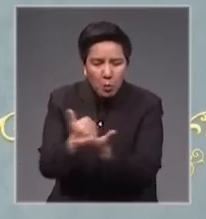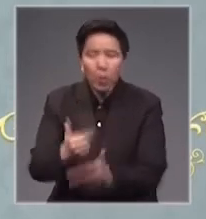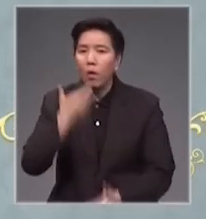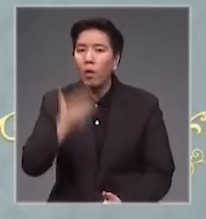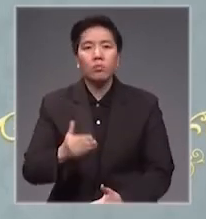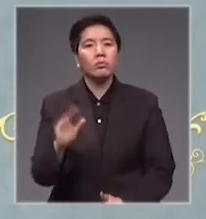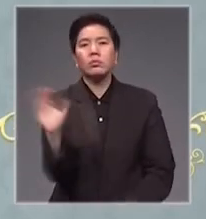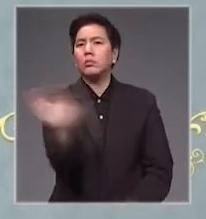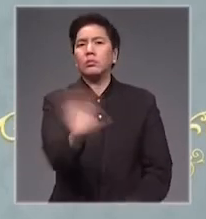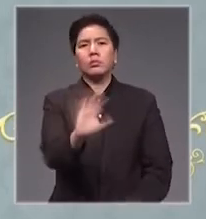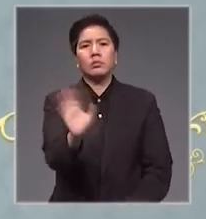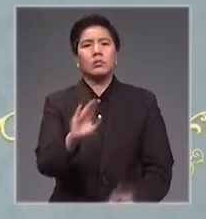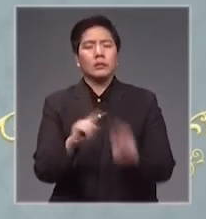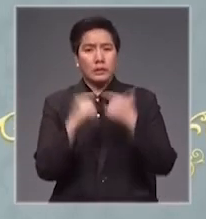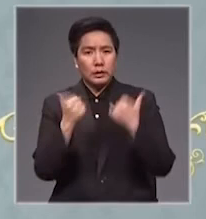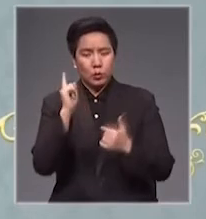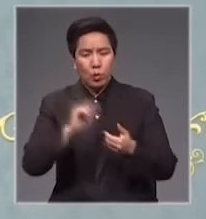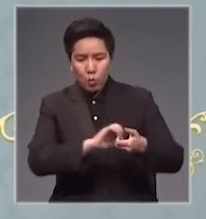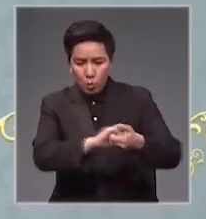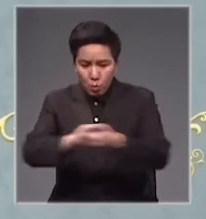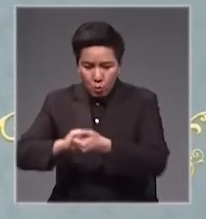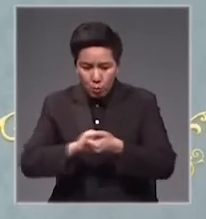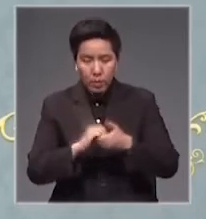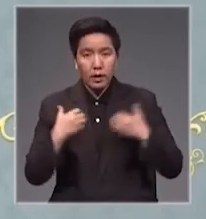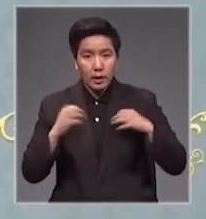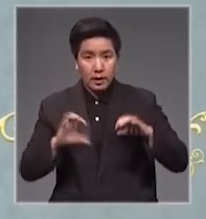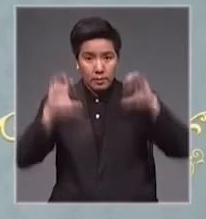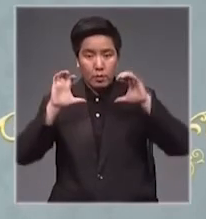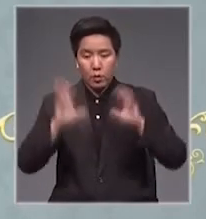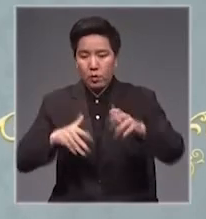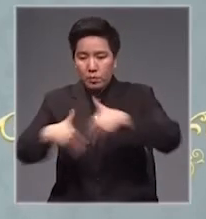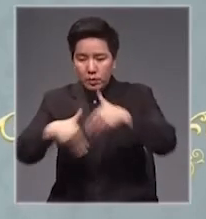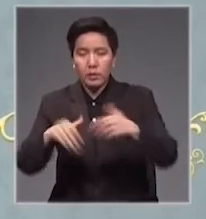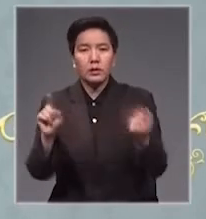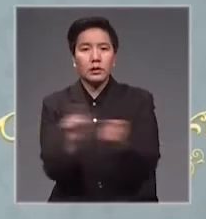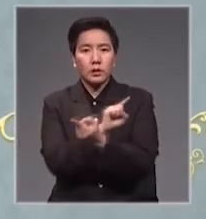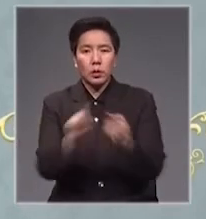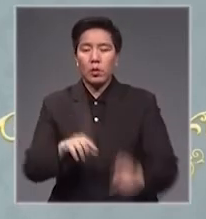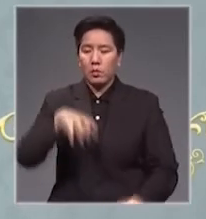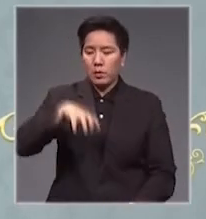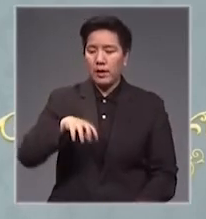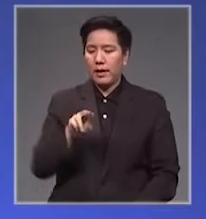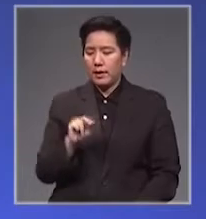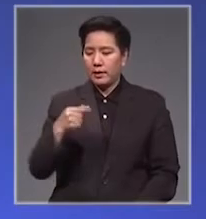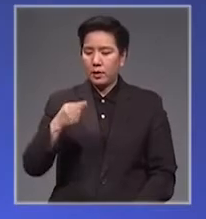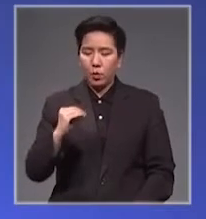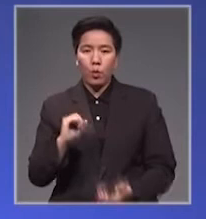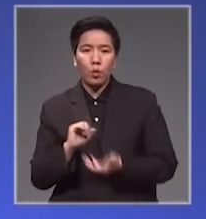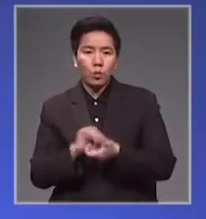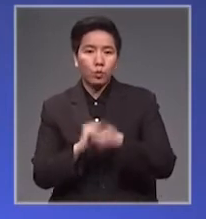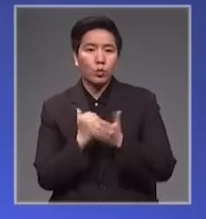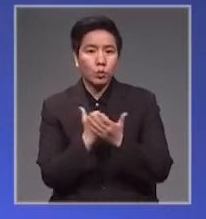มันเป็นไปไม่ได้นะครับต้องร่วมมือกันทั้งรัฐประชาชนประชาสังคม NGO และอื่นนะครับเรื่องการใช้จ่ายการบ